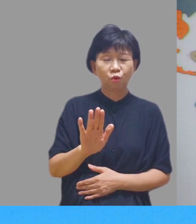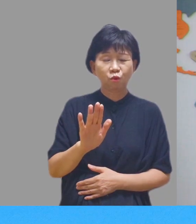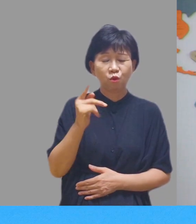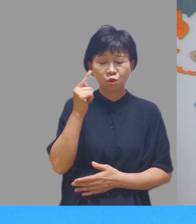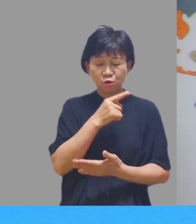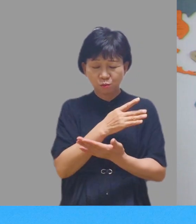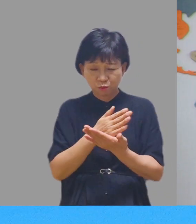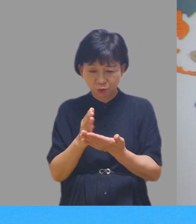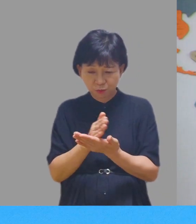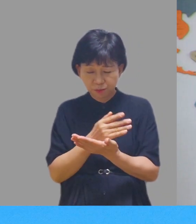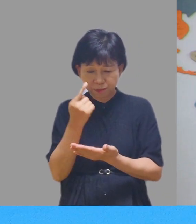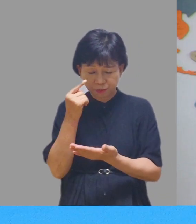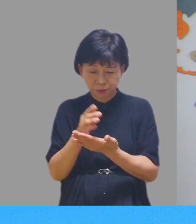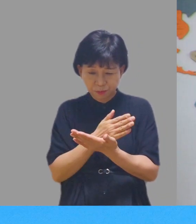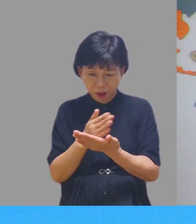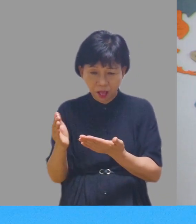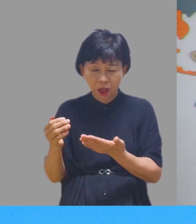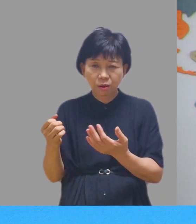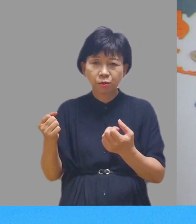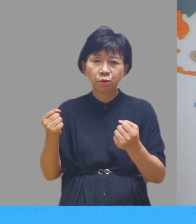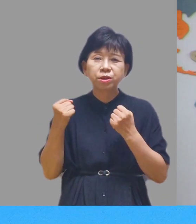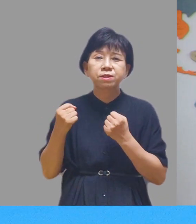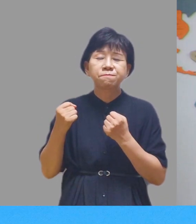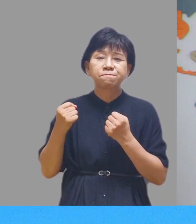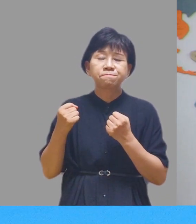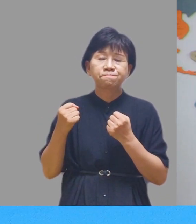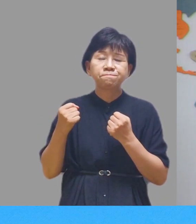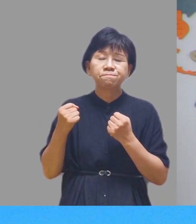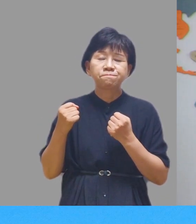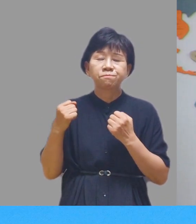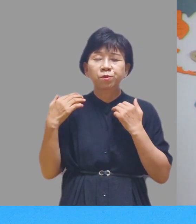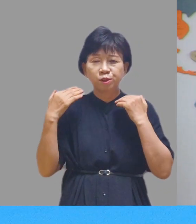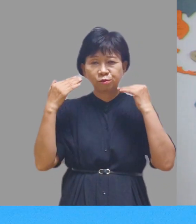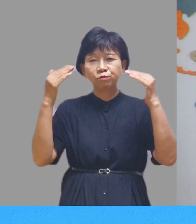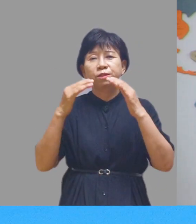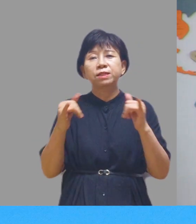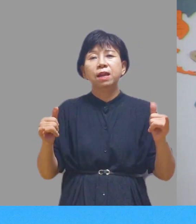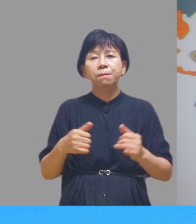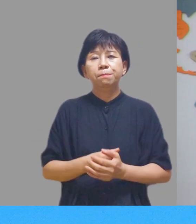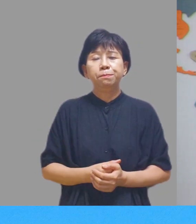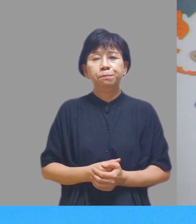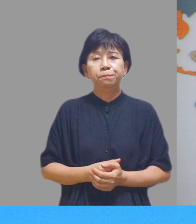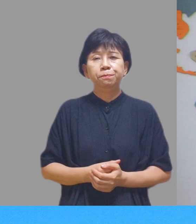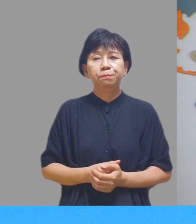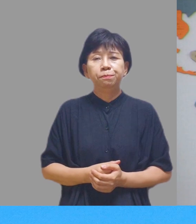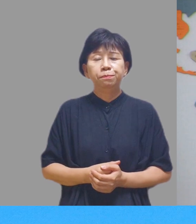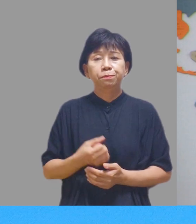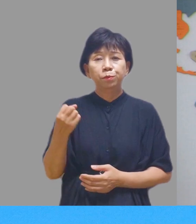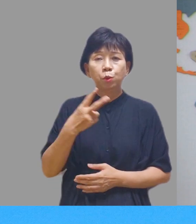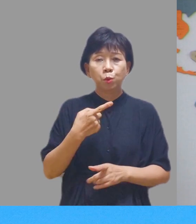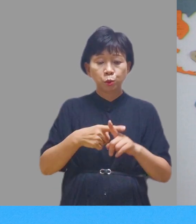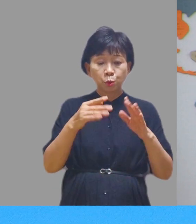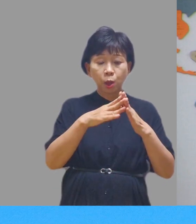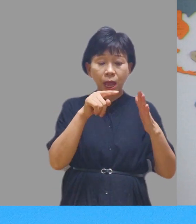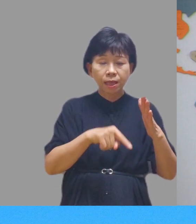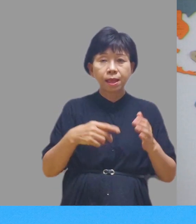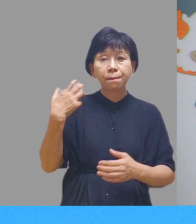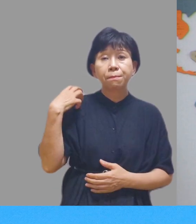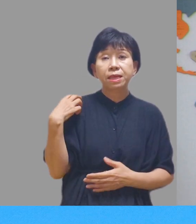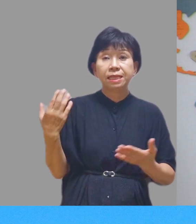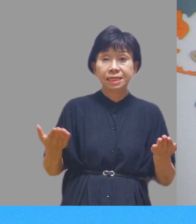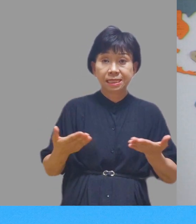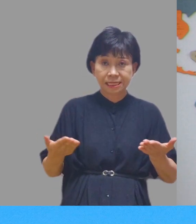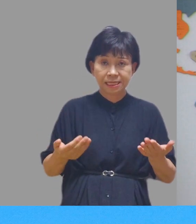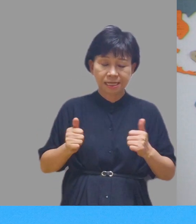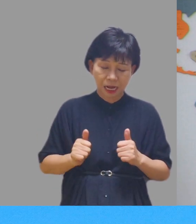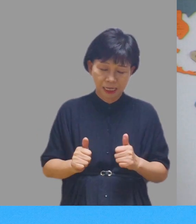키워가는 분들이 바로 청년 신앙의 단계에 있는 분들입니다. 또한 교회에서 맡은 사역을